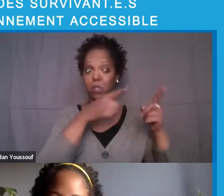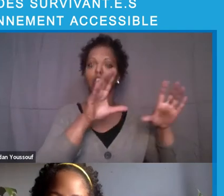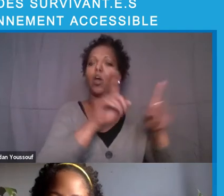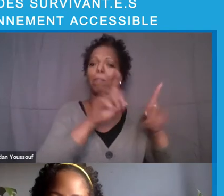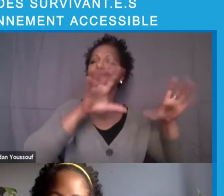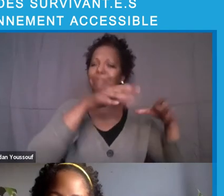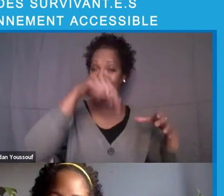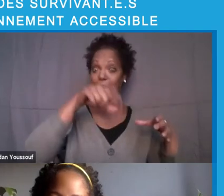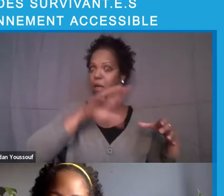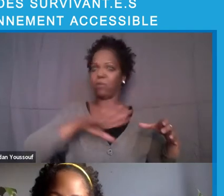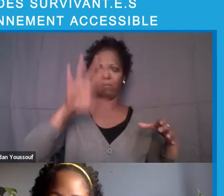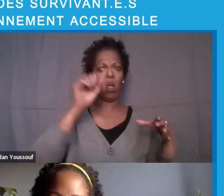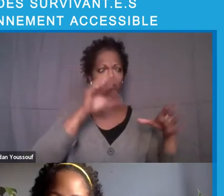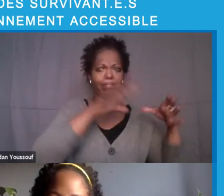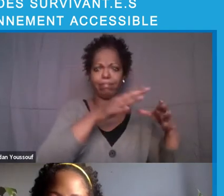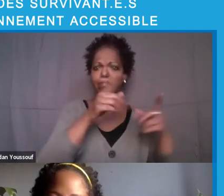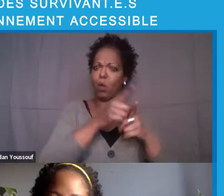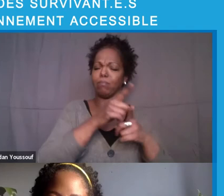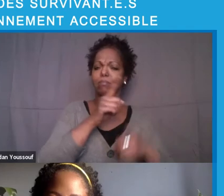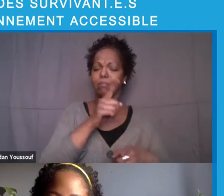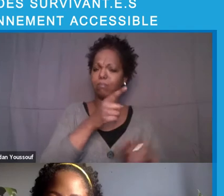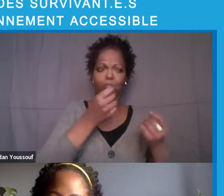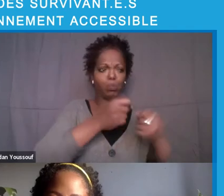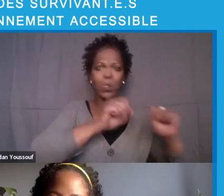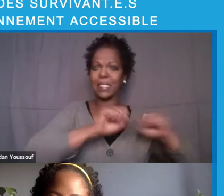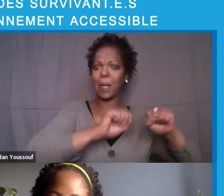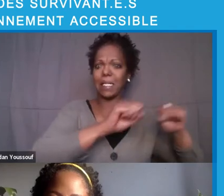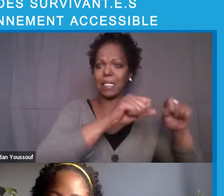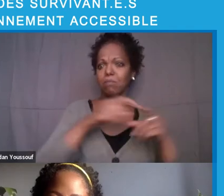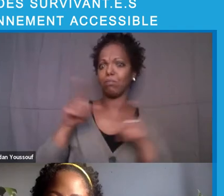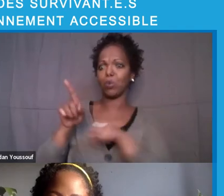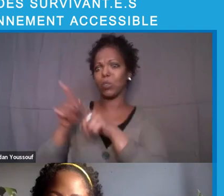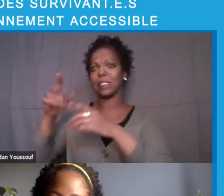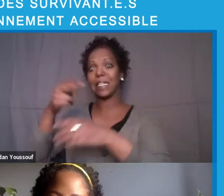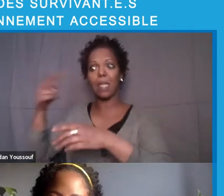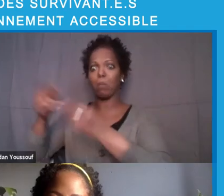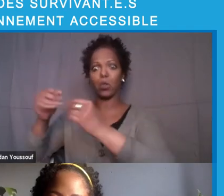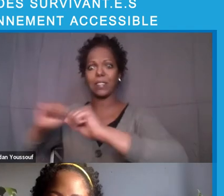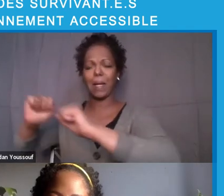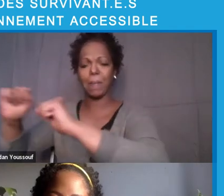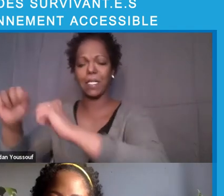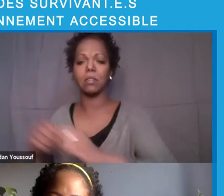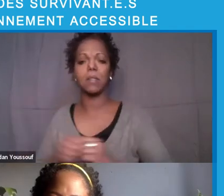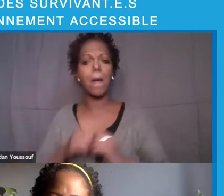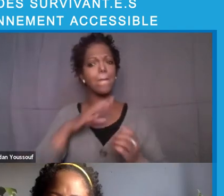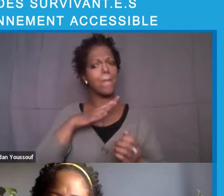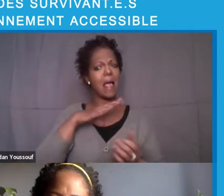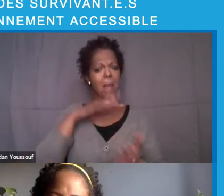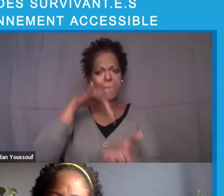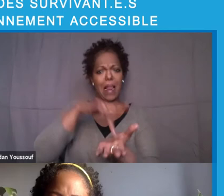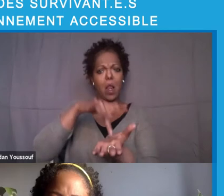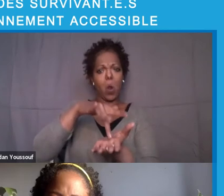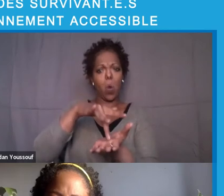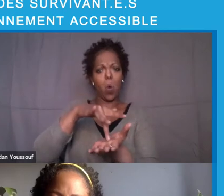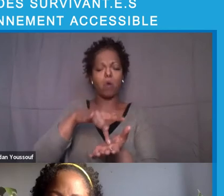Ça a débuté aux États-Unis et ça a beaucoup influencé notre communauté. Et à ce moment-là, on est devenu beaucoup plus